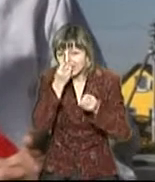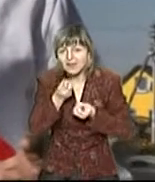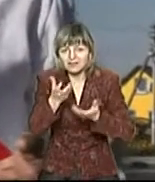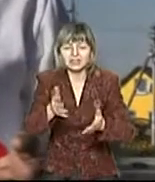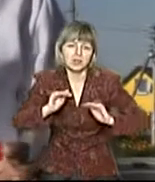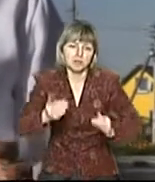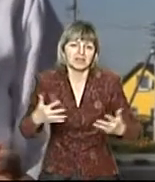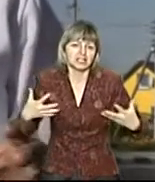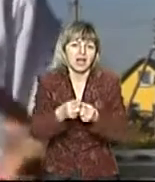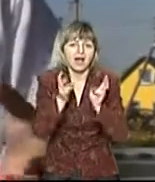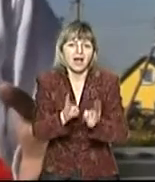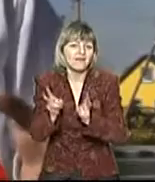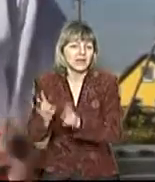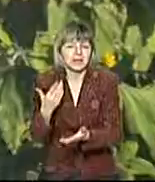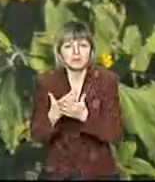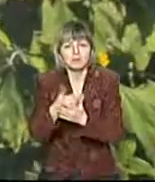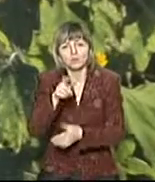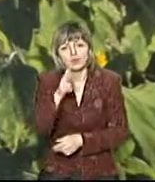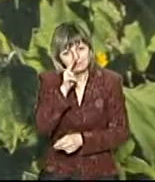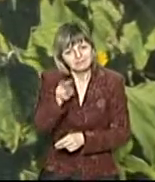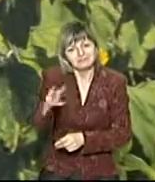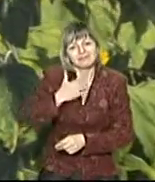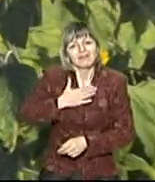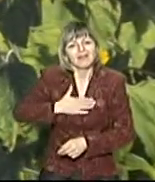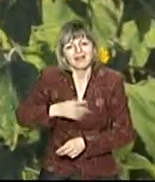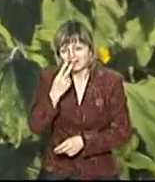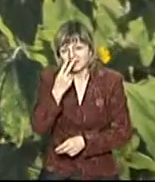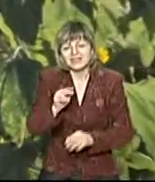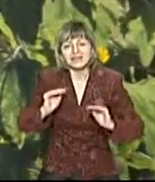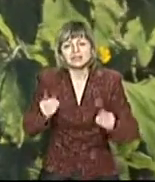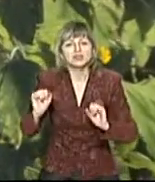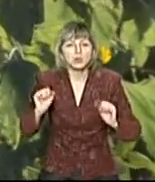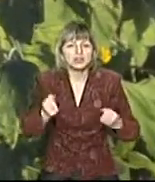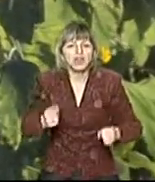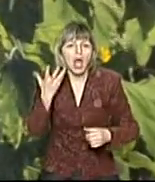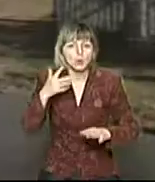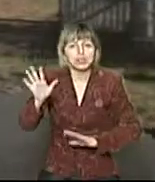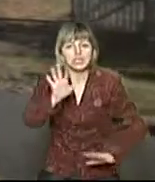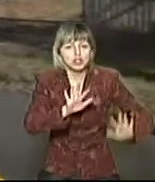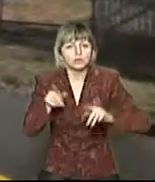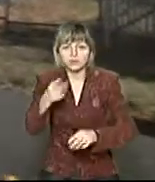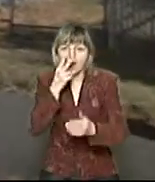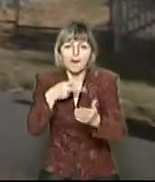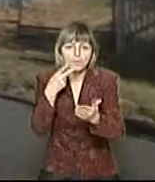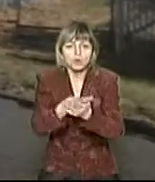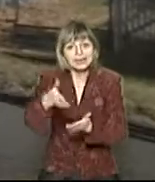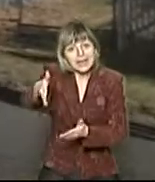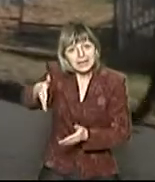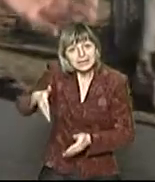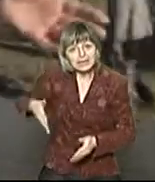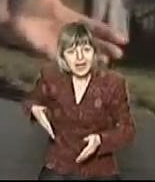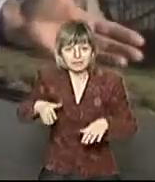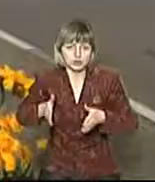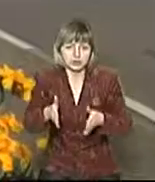мені. Напевно, люди милуються ними, їм зменшують швидкість. А коли туман, вони показують край